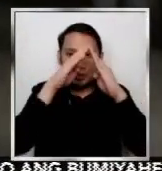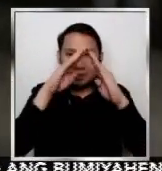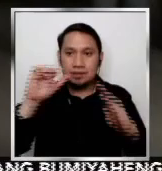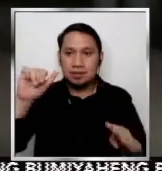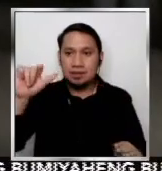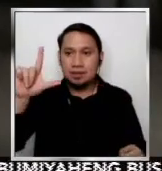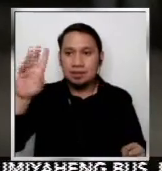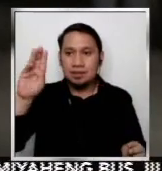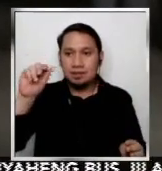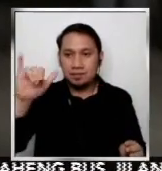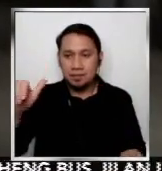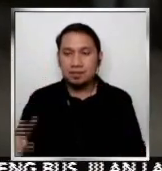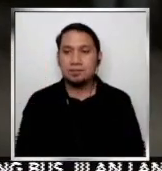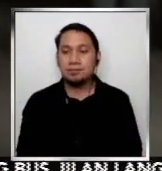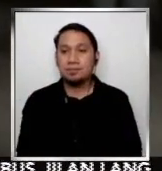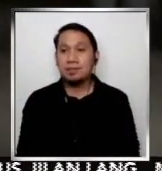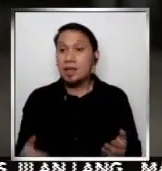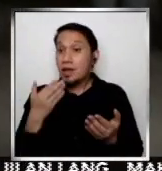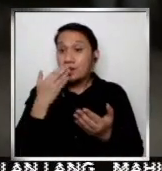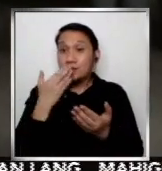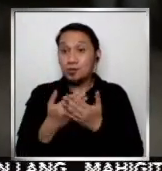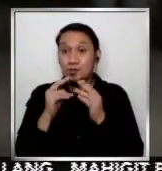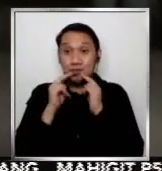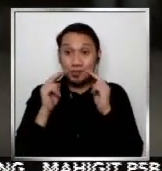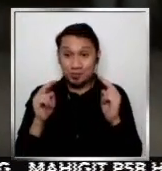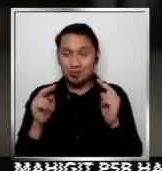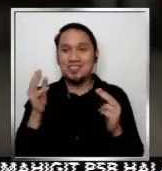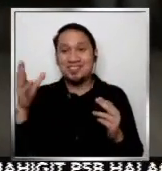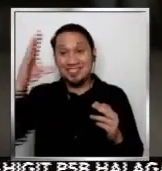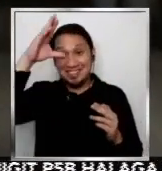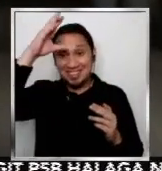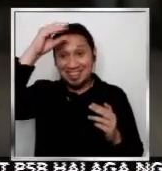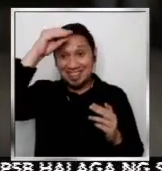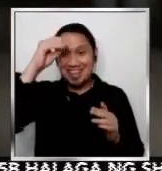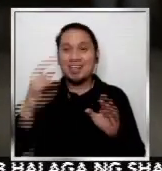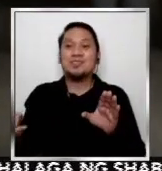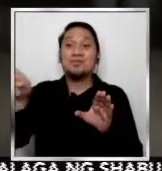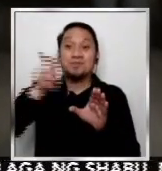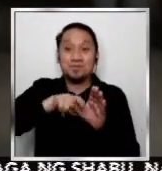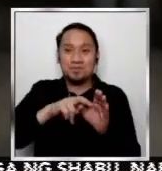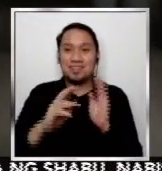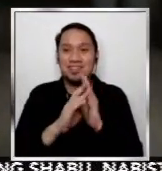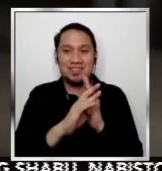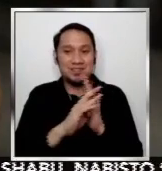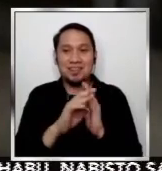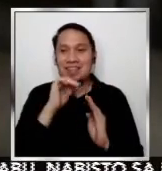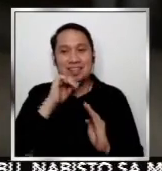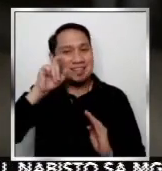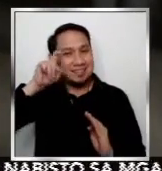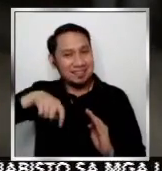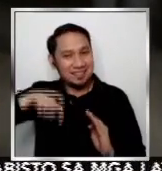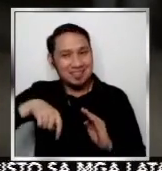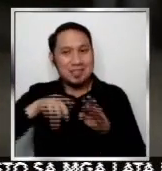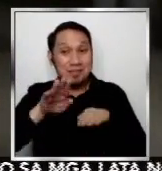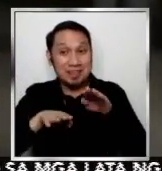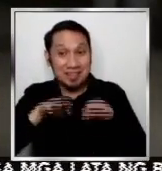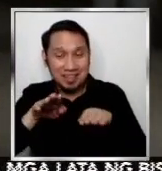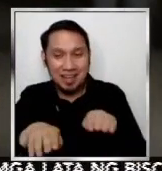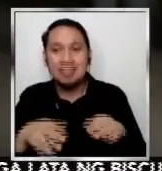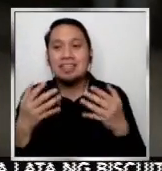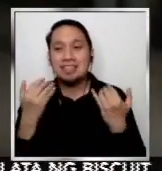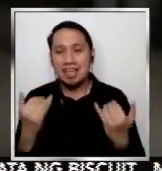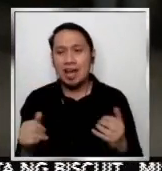Vicky, magandang balita. Nakasakay na po si Mang Melchor ng bus kaya hindi niya na kailangang maglakad bukas. Sa ngayon kasi ay tuloy-tuloy lang